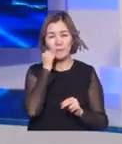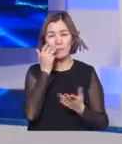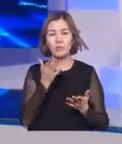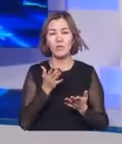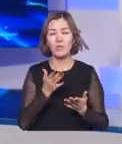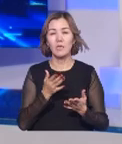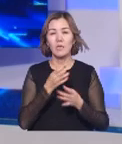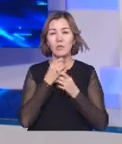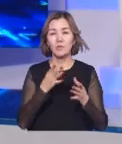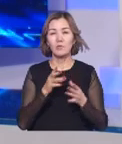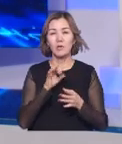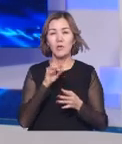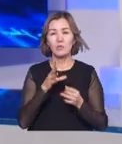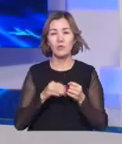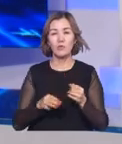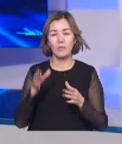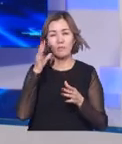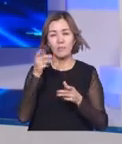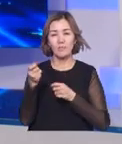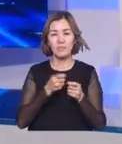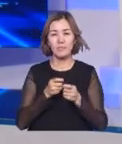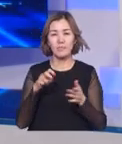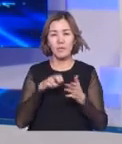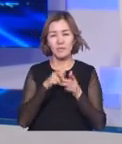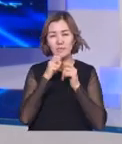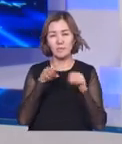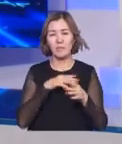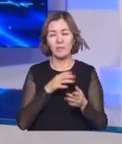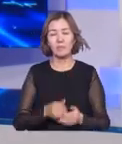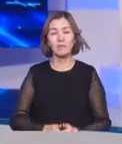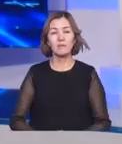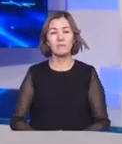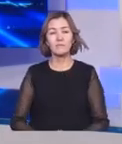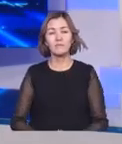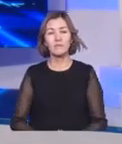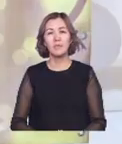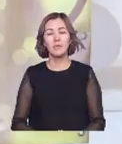Атаулы күнге орай ол Ақсу ауданының білім басқармасының алғыс хатымен марапатталды.